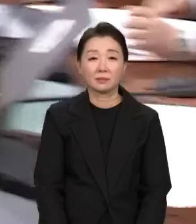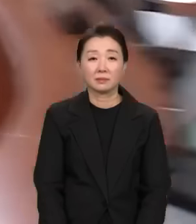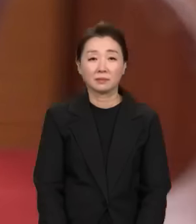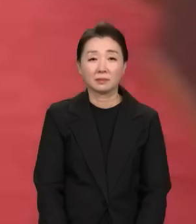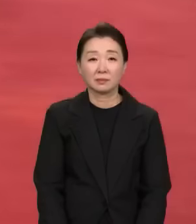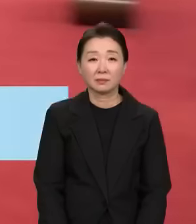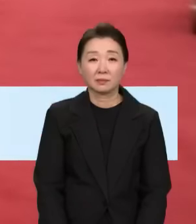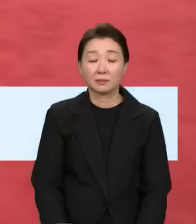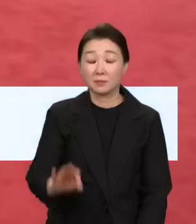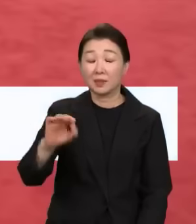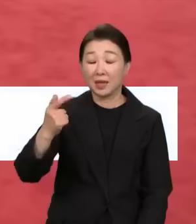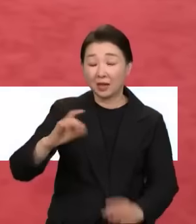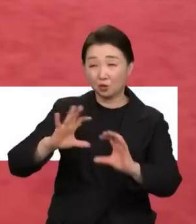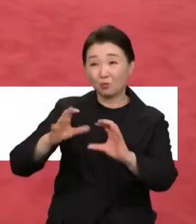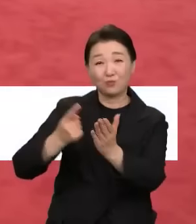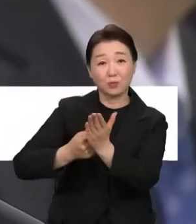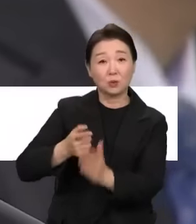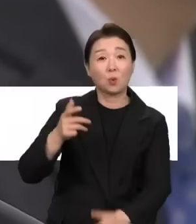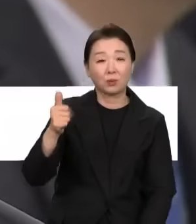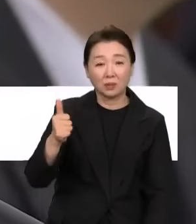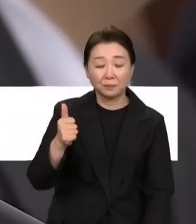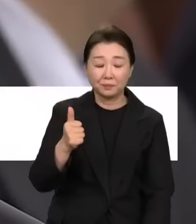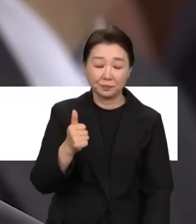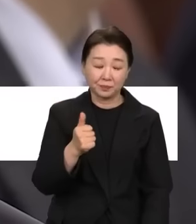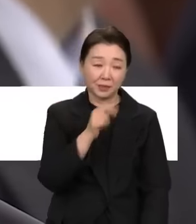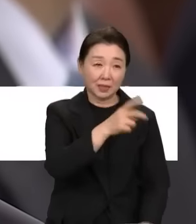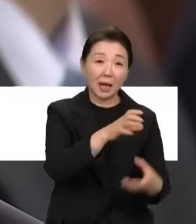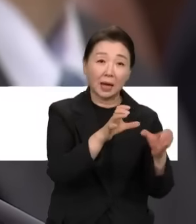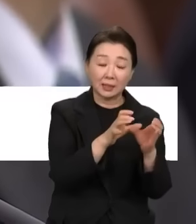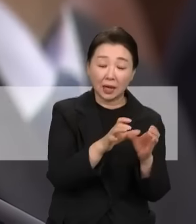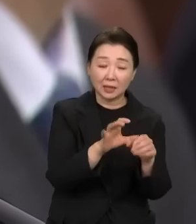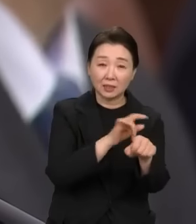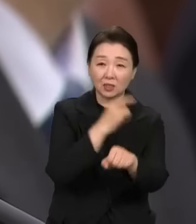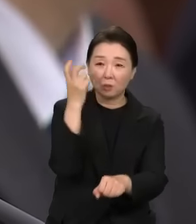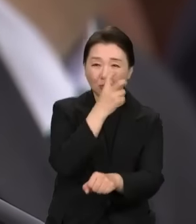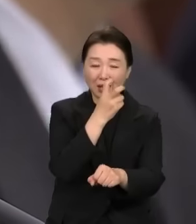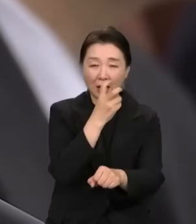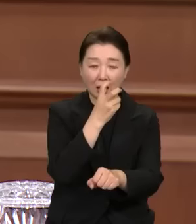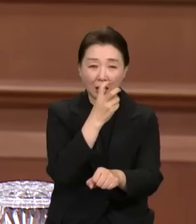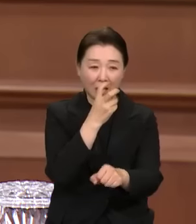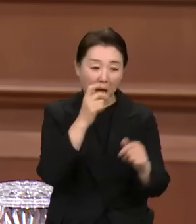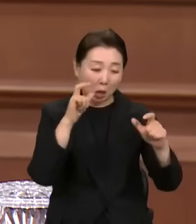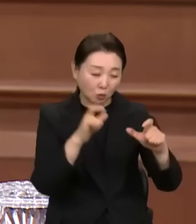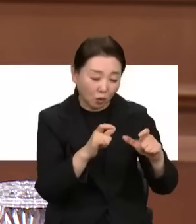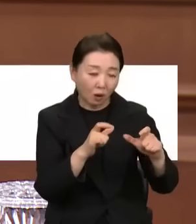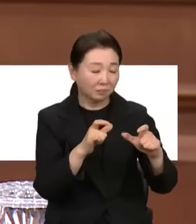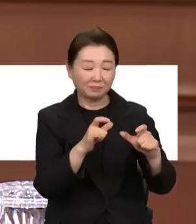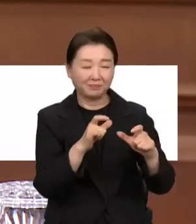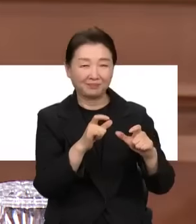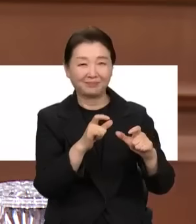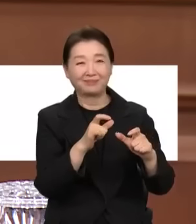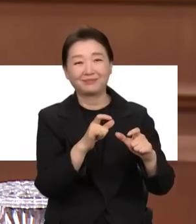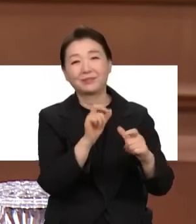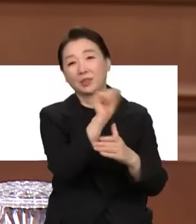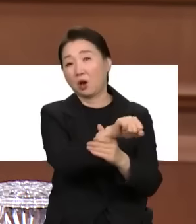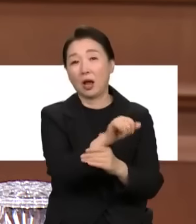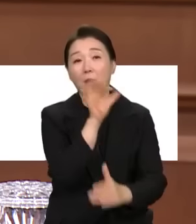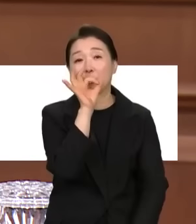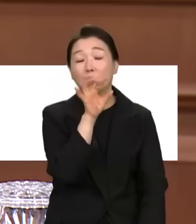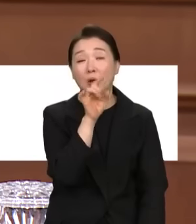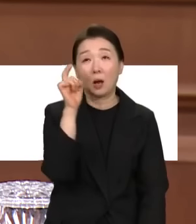한덕수 국무총리는 야당이 특검의 수사 범위를 좁혔어도 특검은 수용할 수 없다고 했습니다. 검찰과 공수처에서